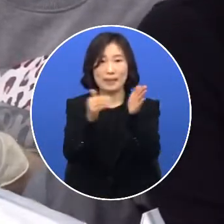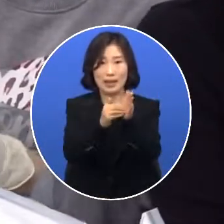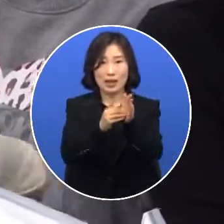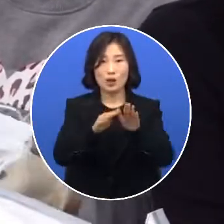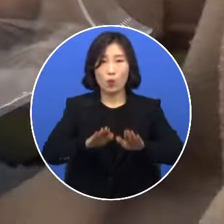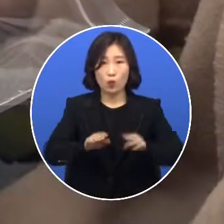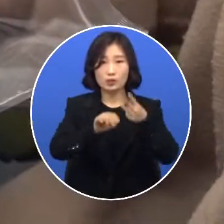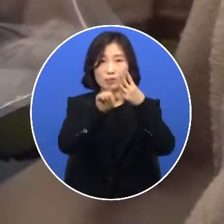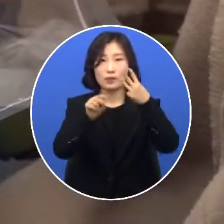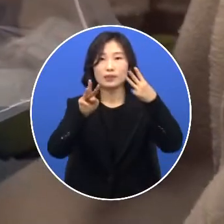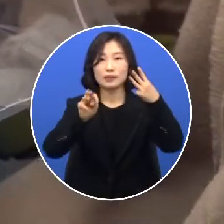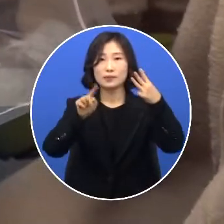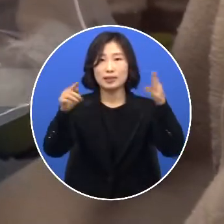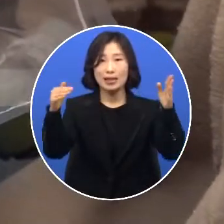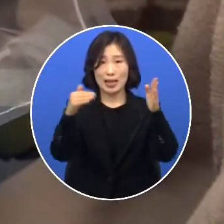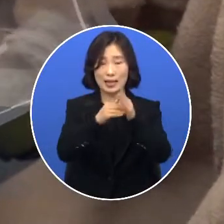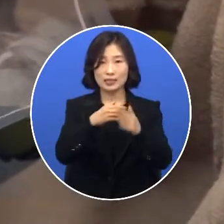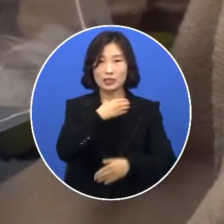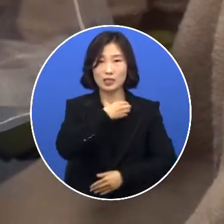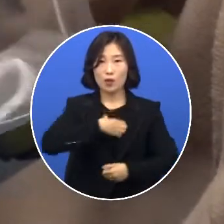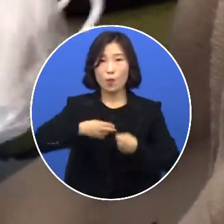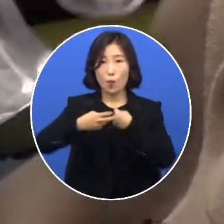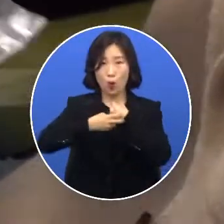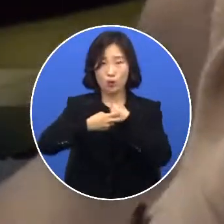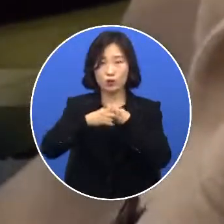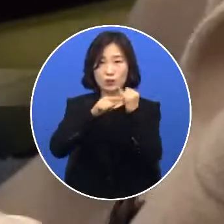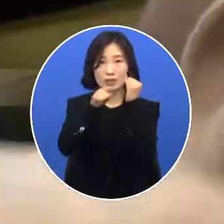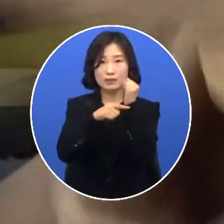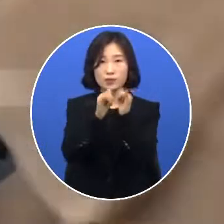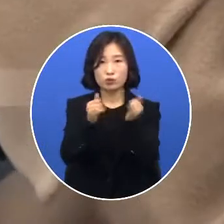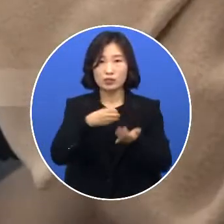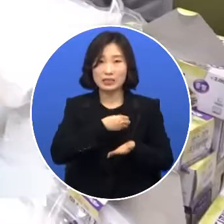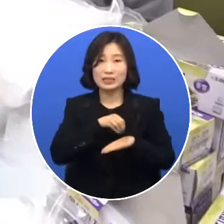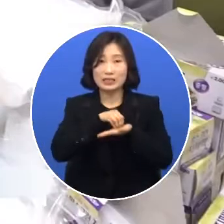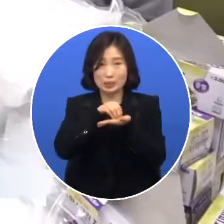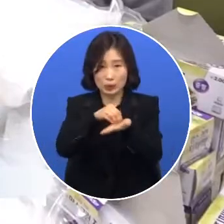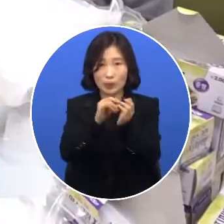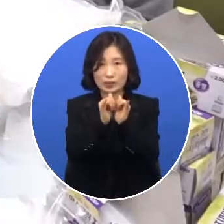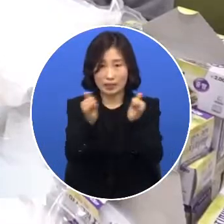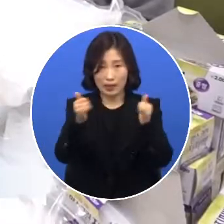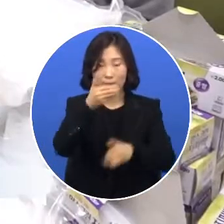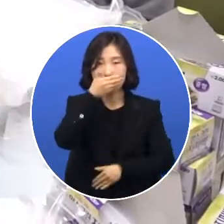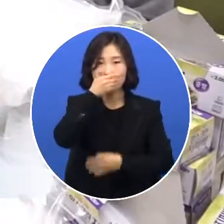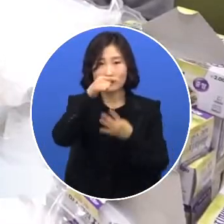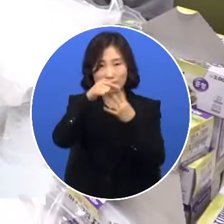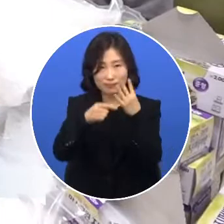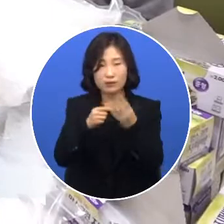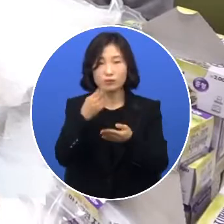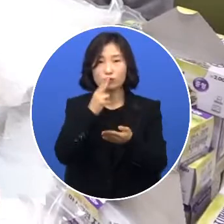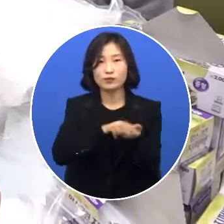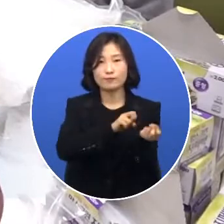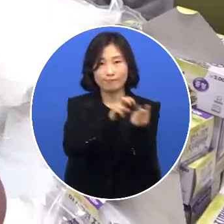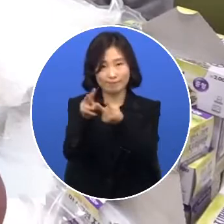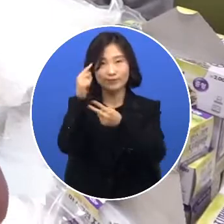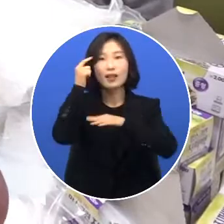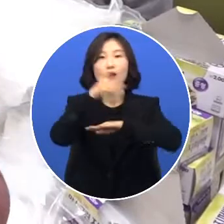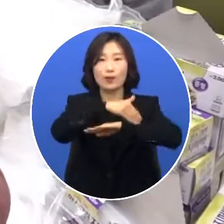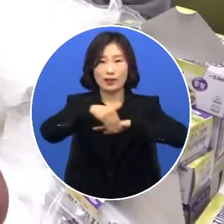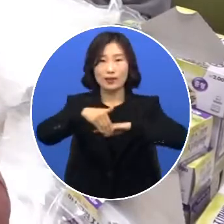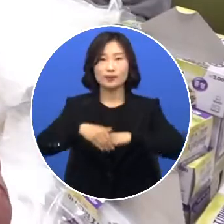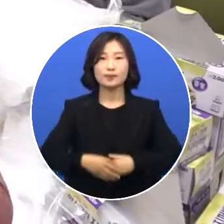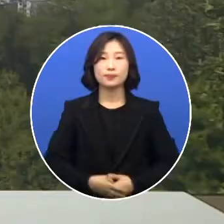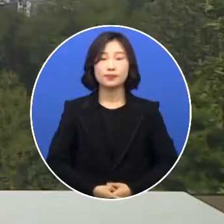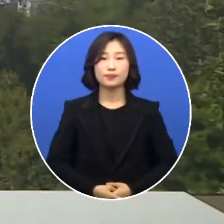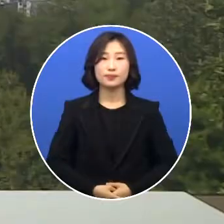3월 31일까지 보건소 임신부 등록자에게도 마스크를 순차적으로 우편 발송할 예정입니다.